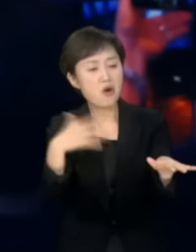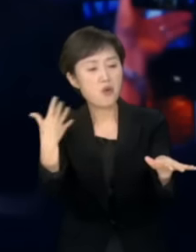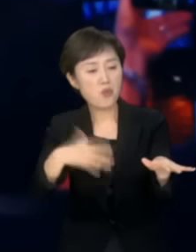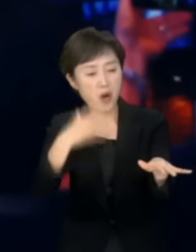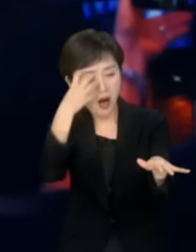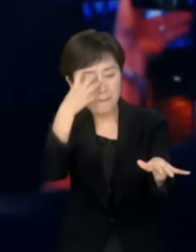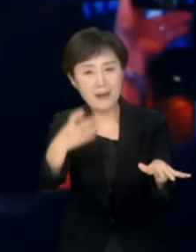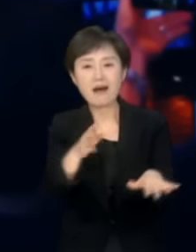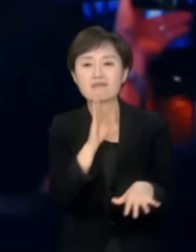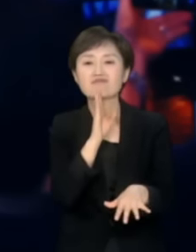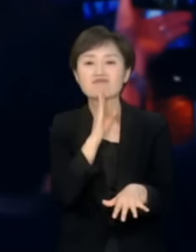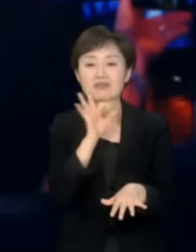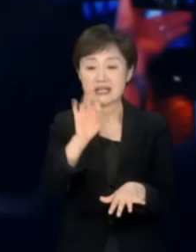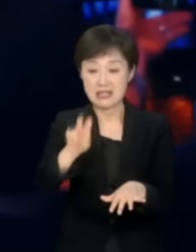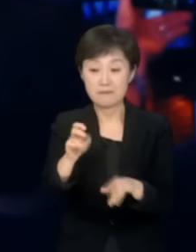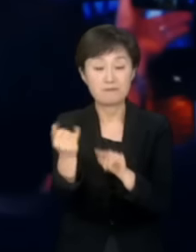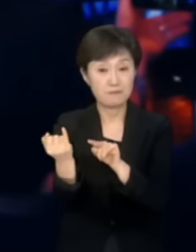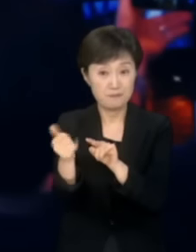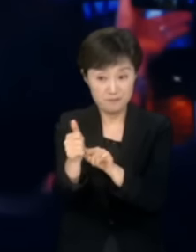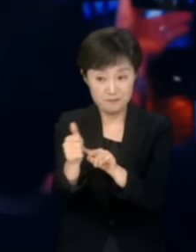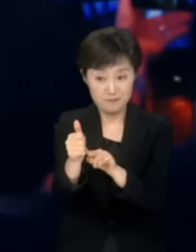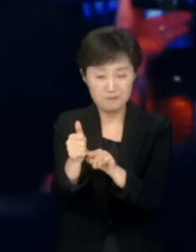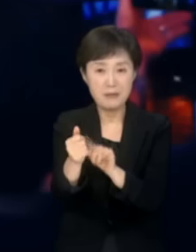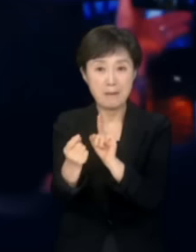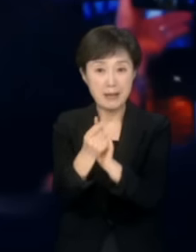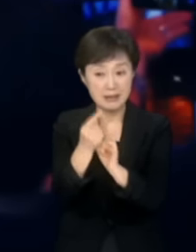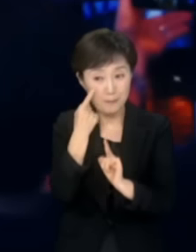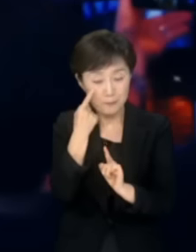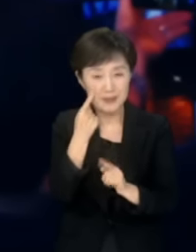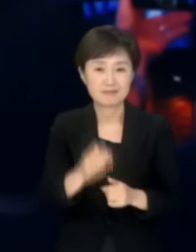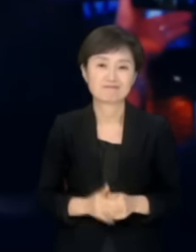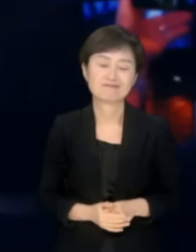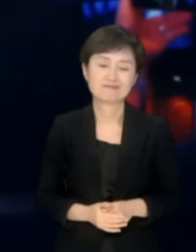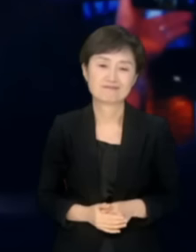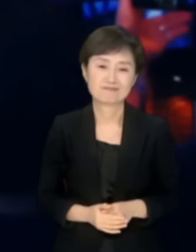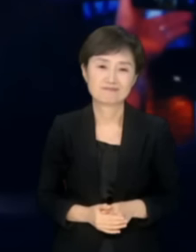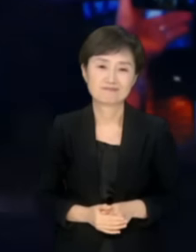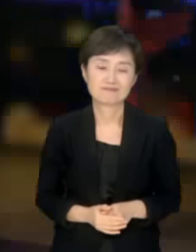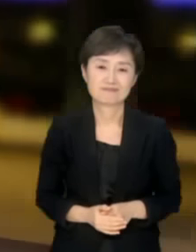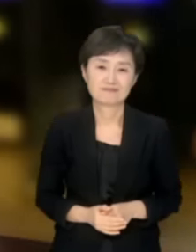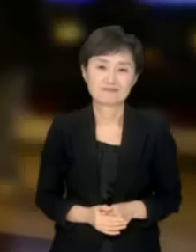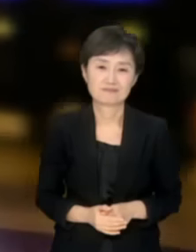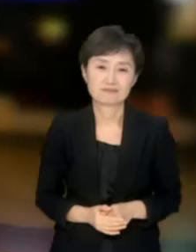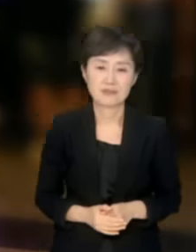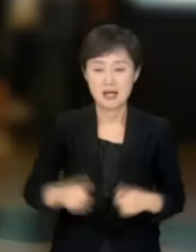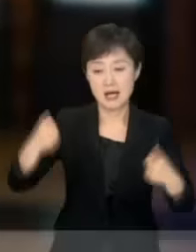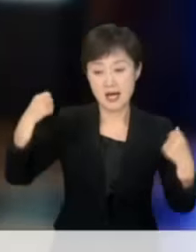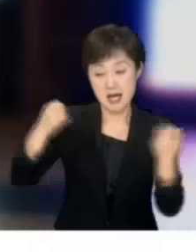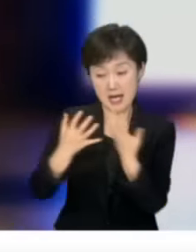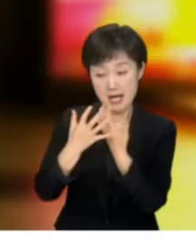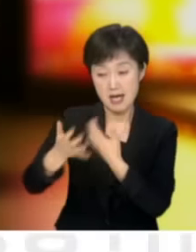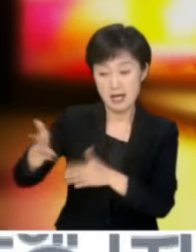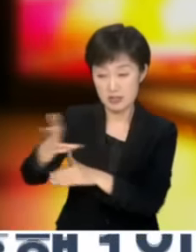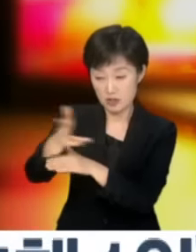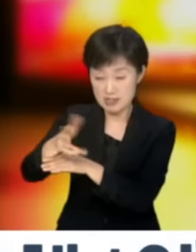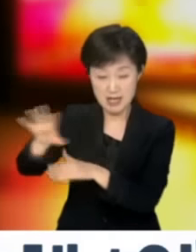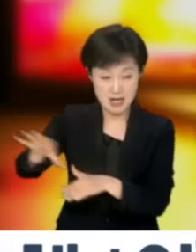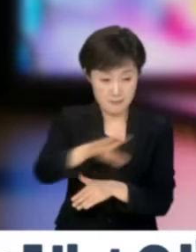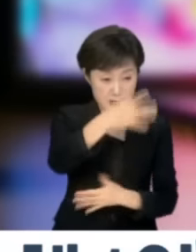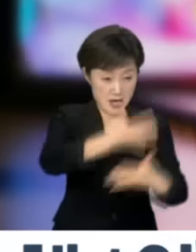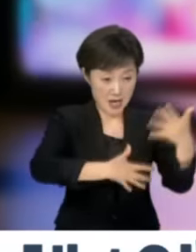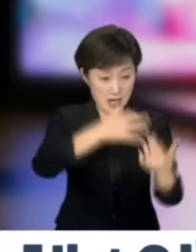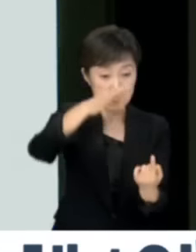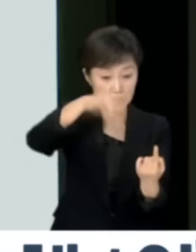타이틀까지 꿰찬 임영웅 씨를 오늘의 뉴스메이커에서 만나봅니다. 네, 그동안 공연 실황을 담아낸 영화의 흥행